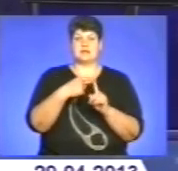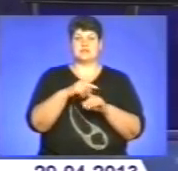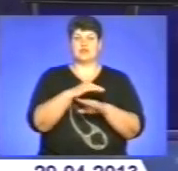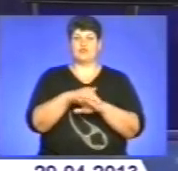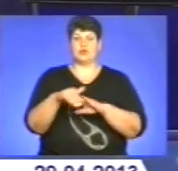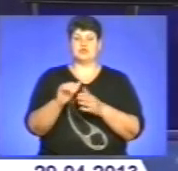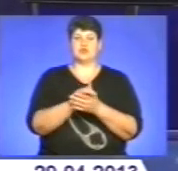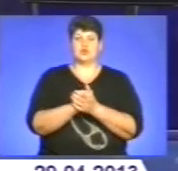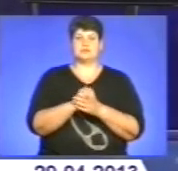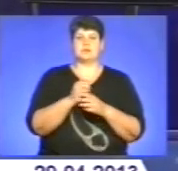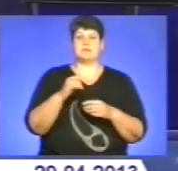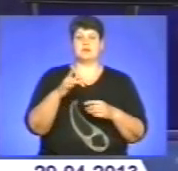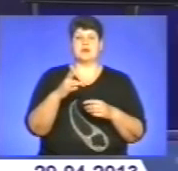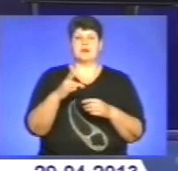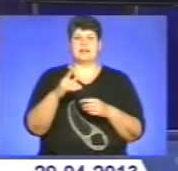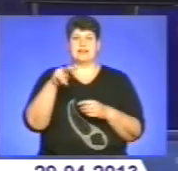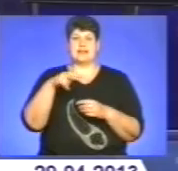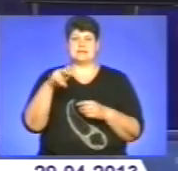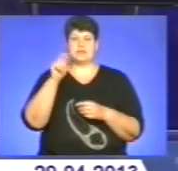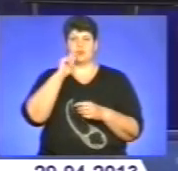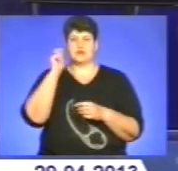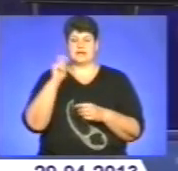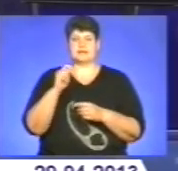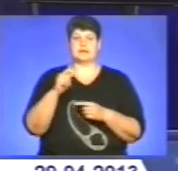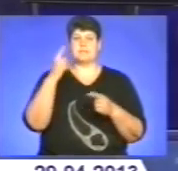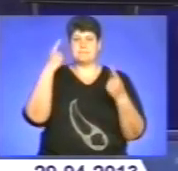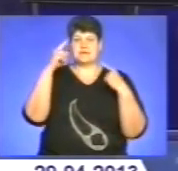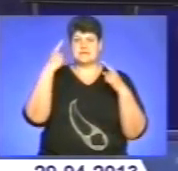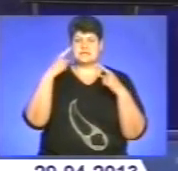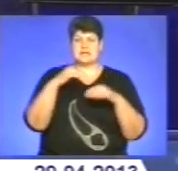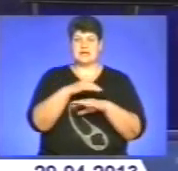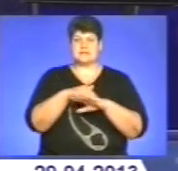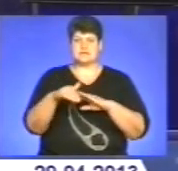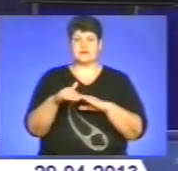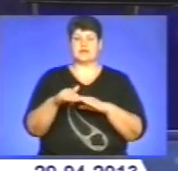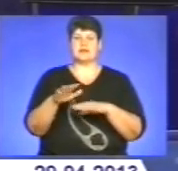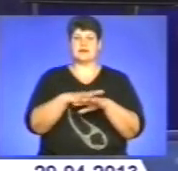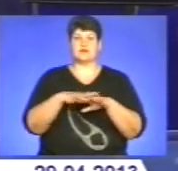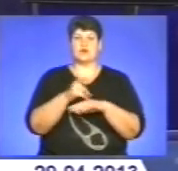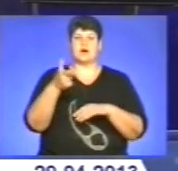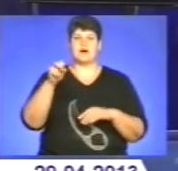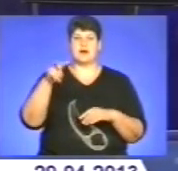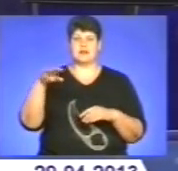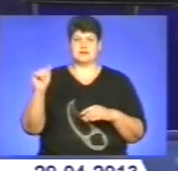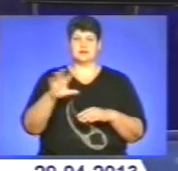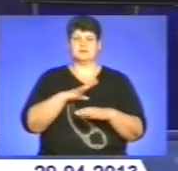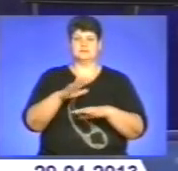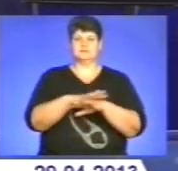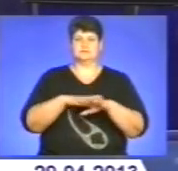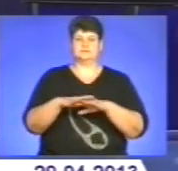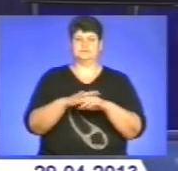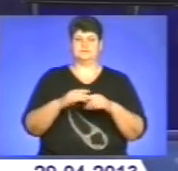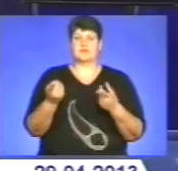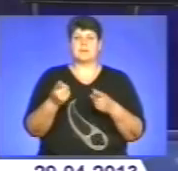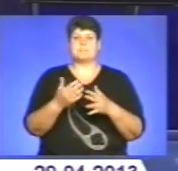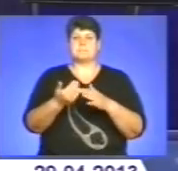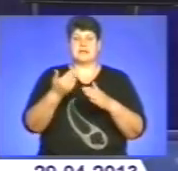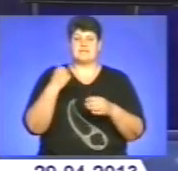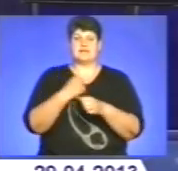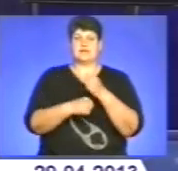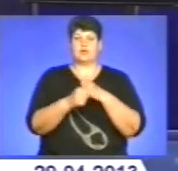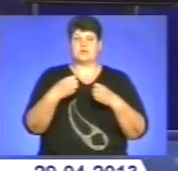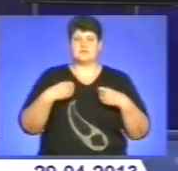вулиці Лесі Українки, на Майдані мистецтв у центрі та на ринку Галицький вирували торговці. Перед великодніми святами в